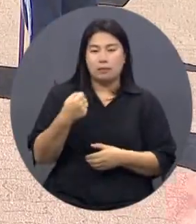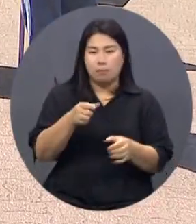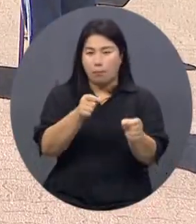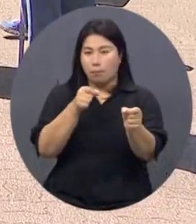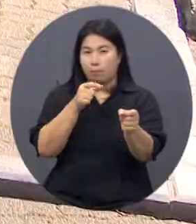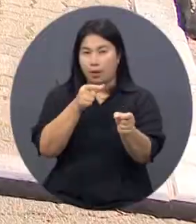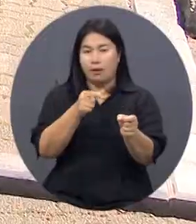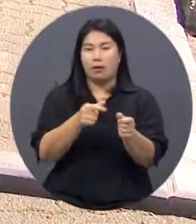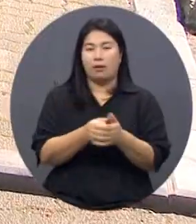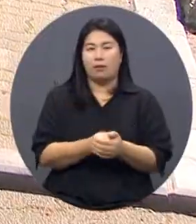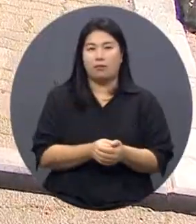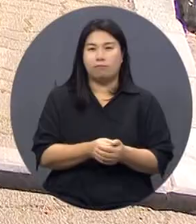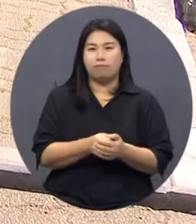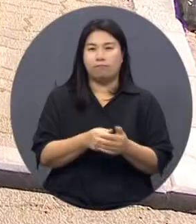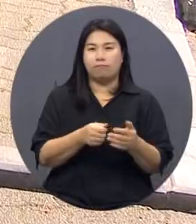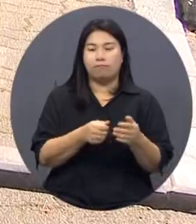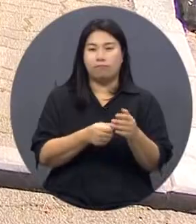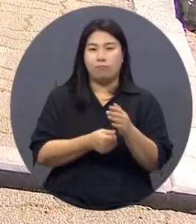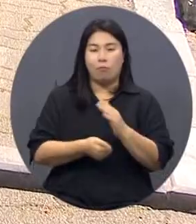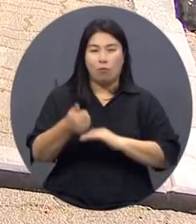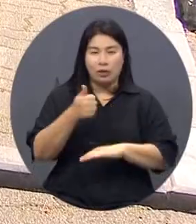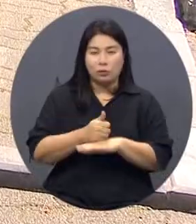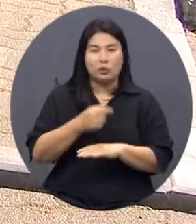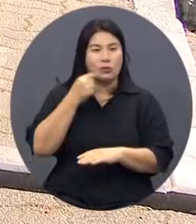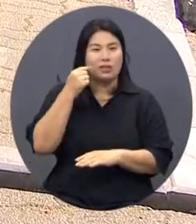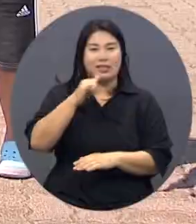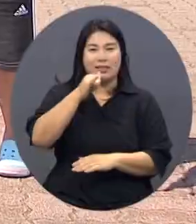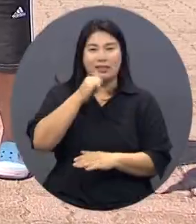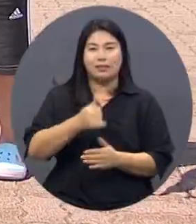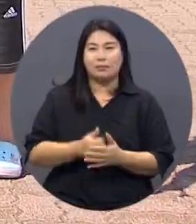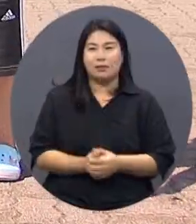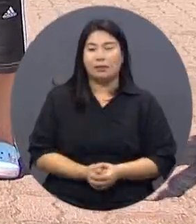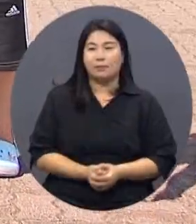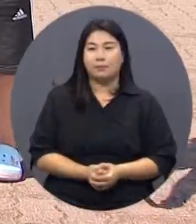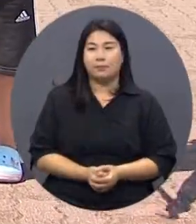화살을 당겨 관역을 맞추는 활쏘기도 인기입니다.